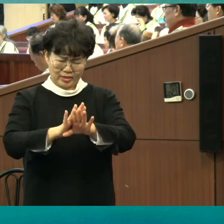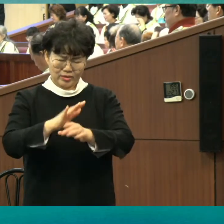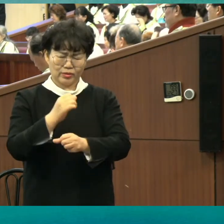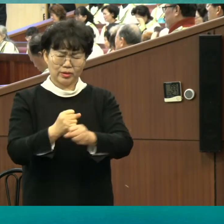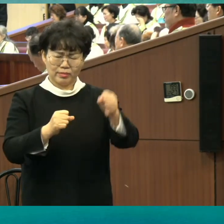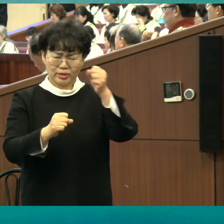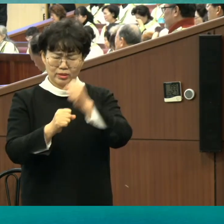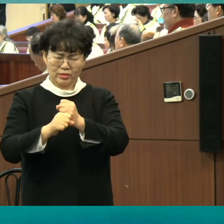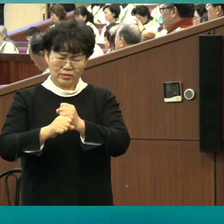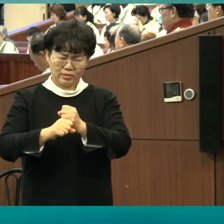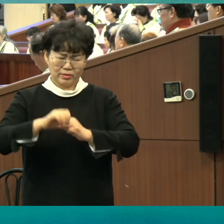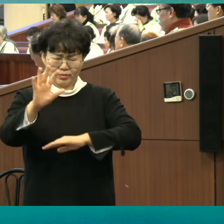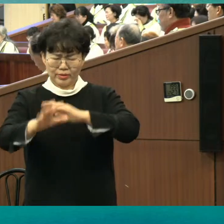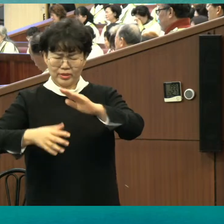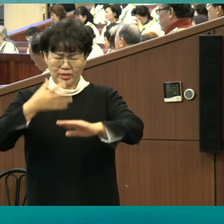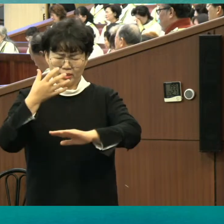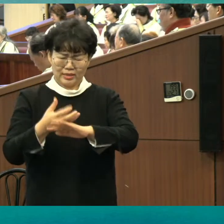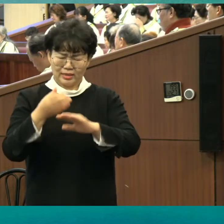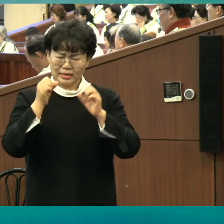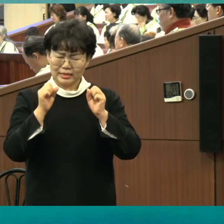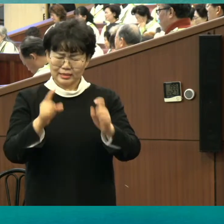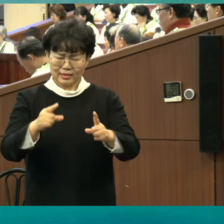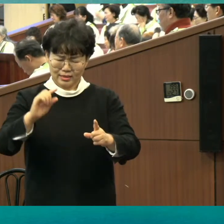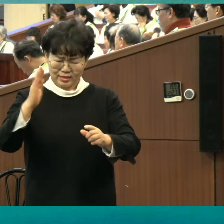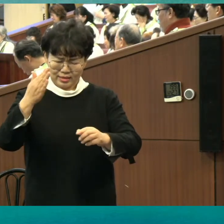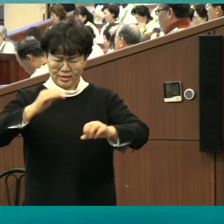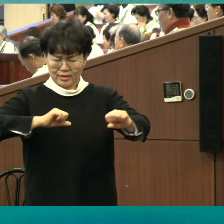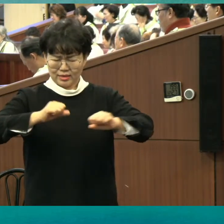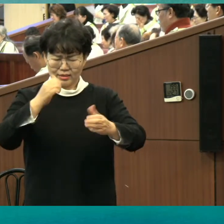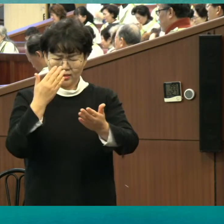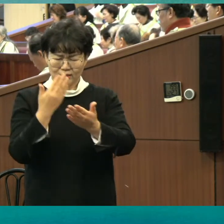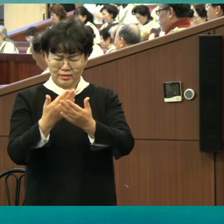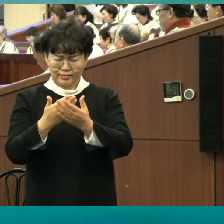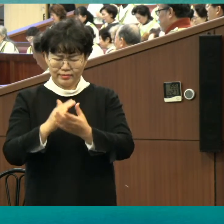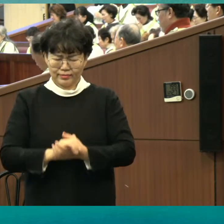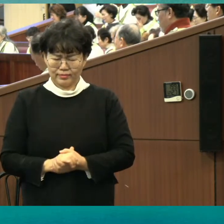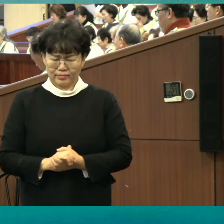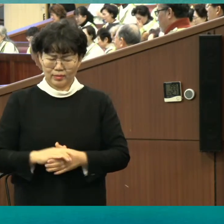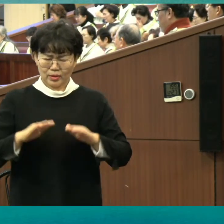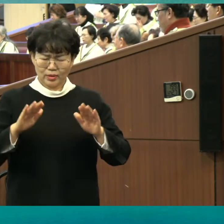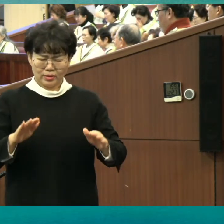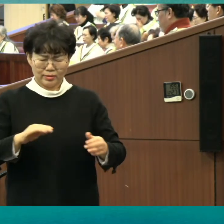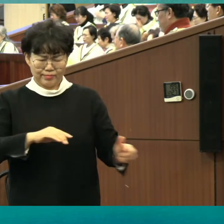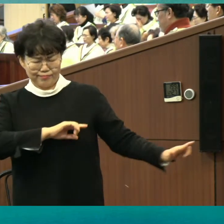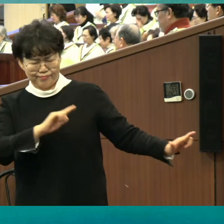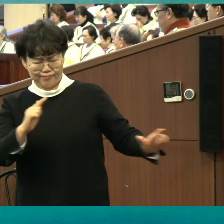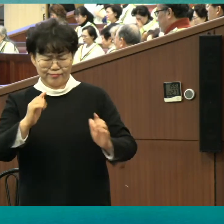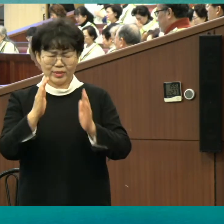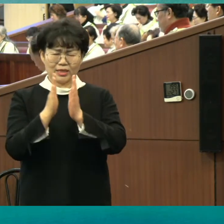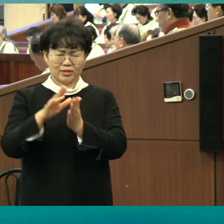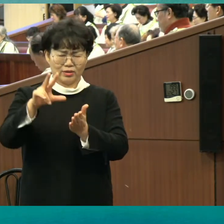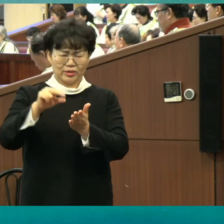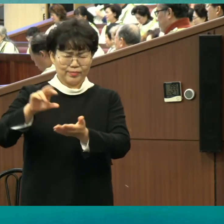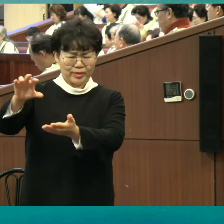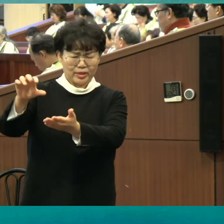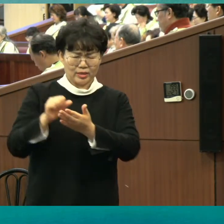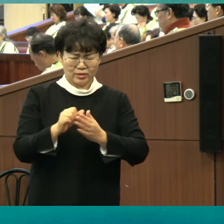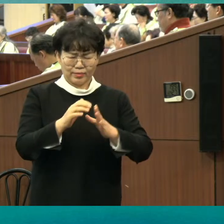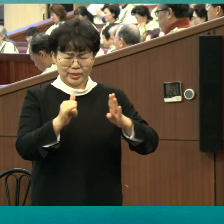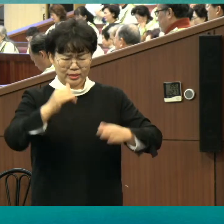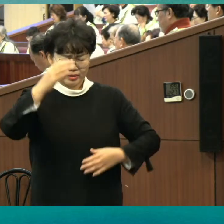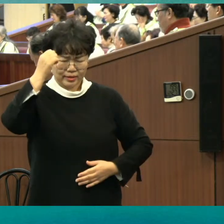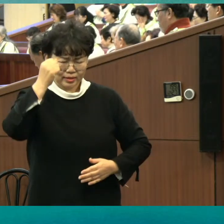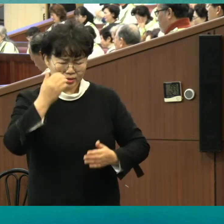회복되고 전화위복되는 기회가 되도록 역사하여 주시옵소서. 오늘 또 여러 가지 기도의 제목을 가지고 나온 주의 백성들을